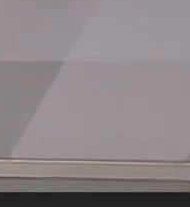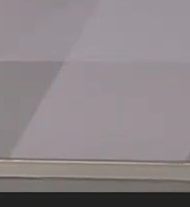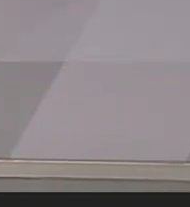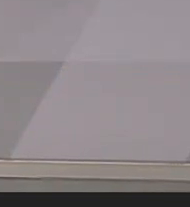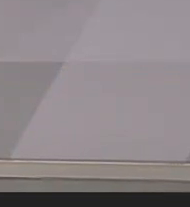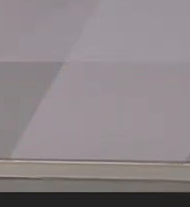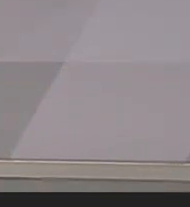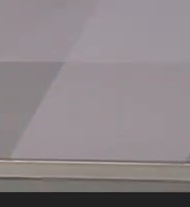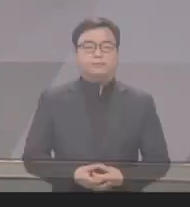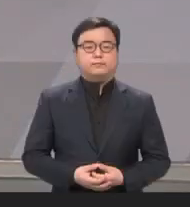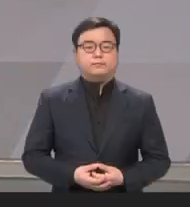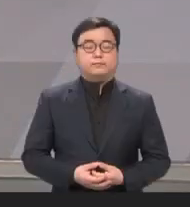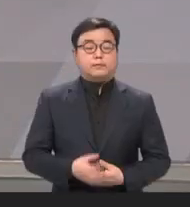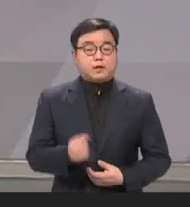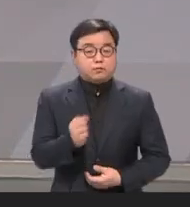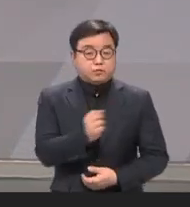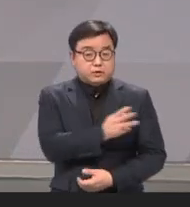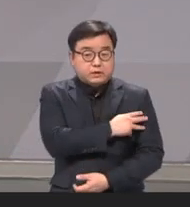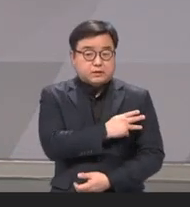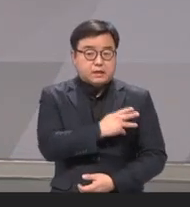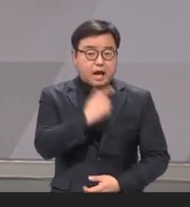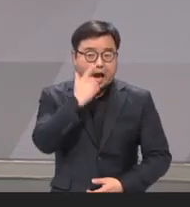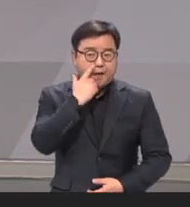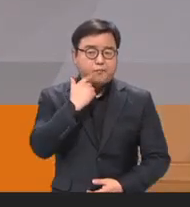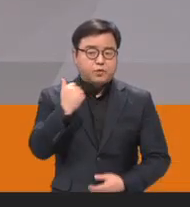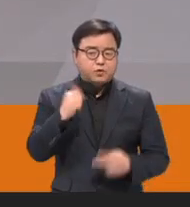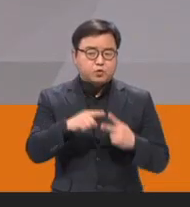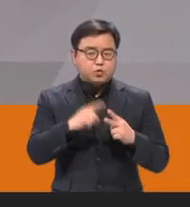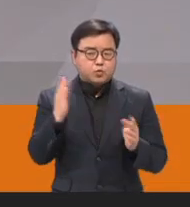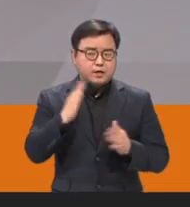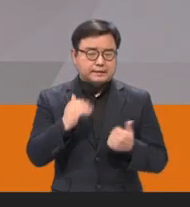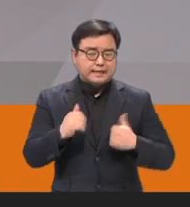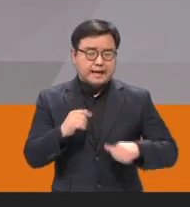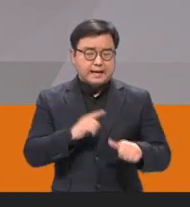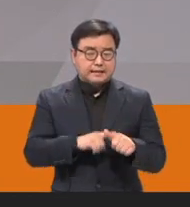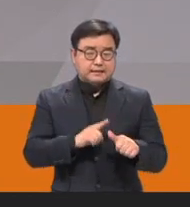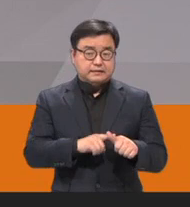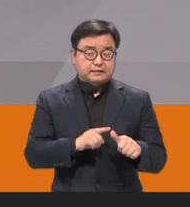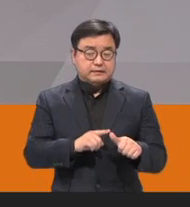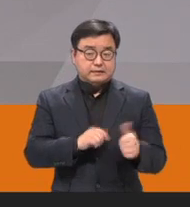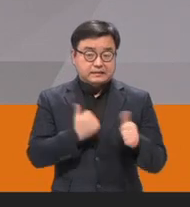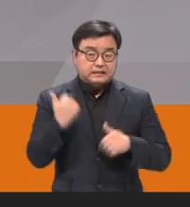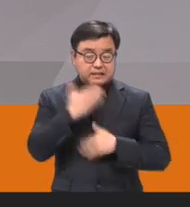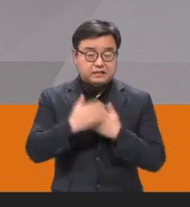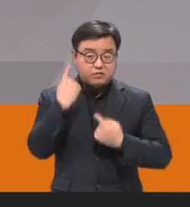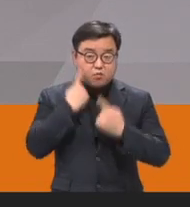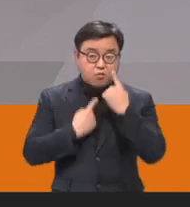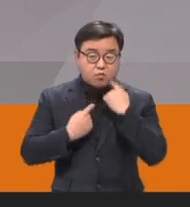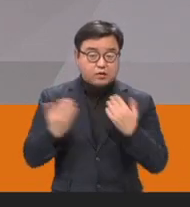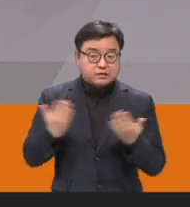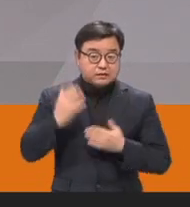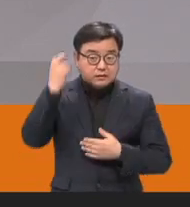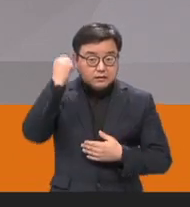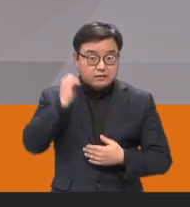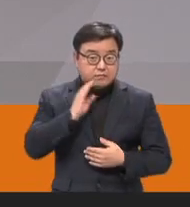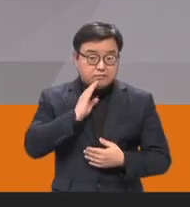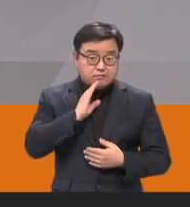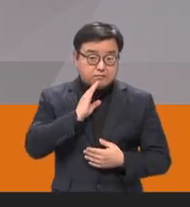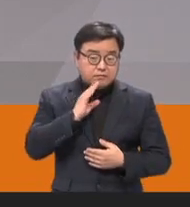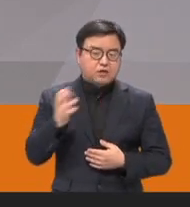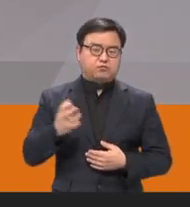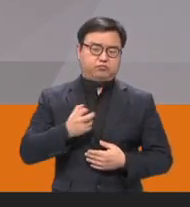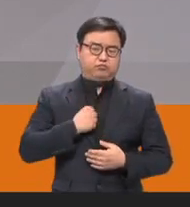부처에서 아버지가 초등학생 아들의 시신을 훼손한 사건 기억하시죠 그 충격이 가시기도 전에